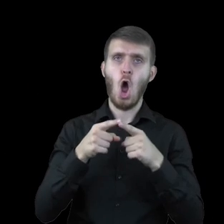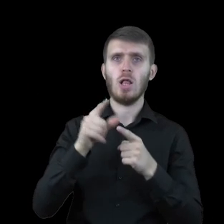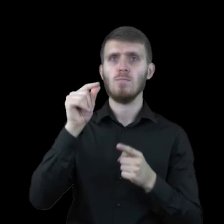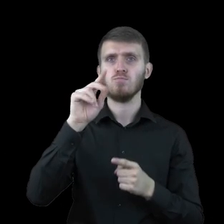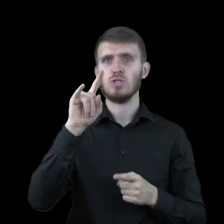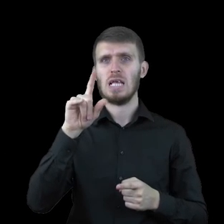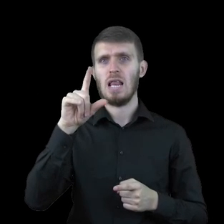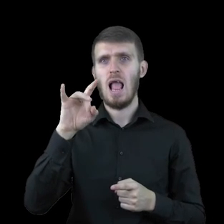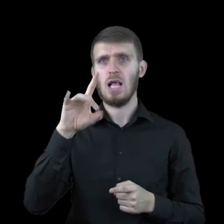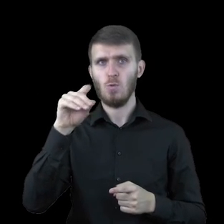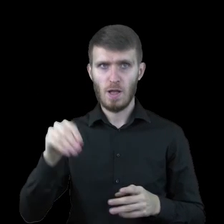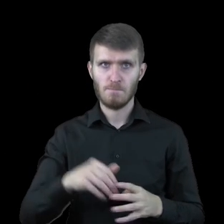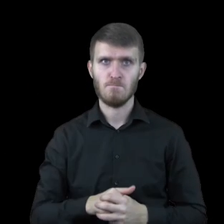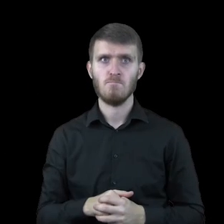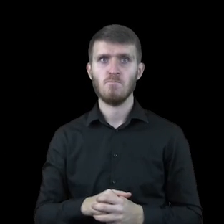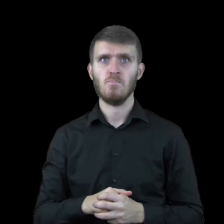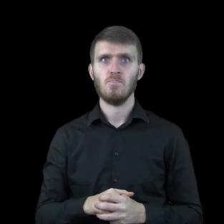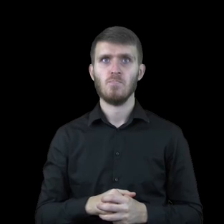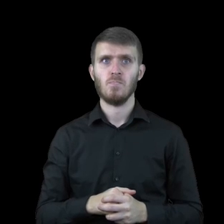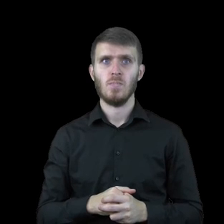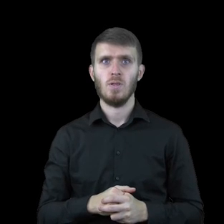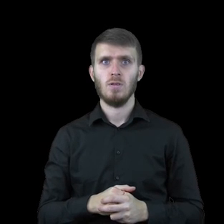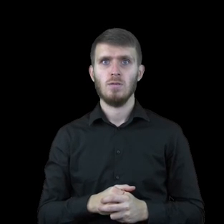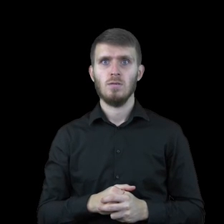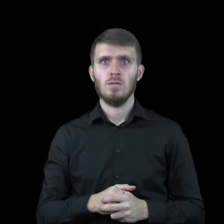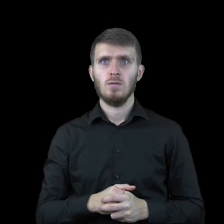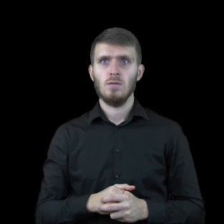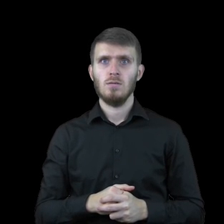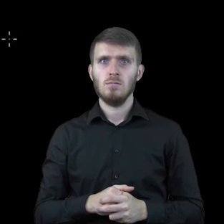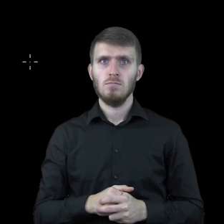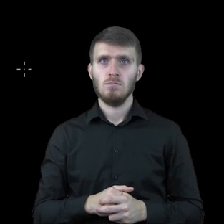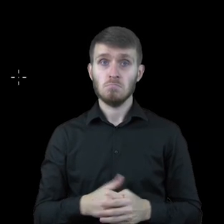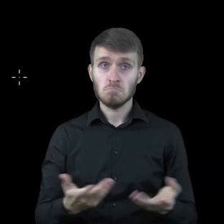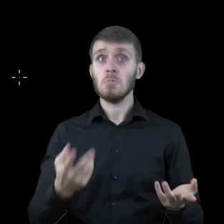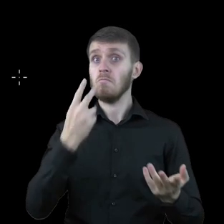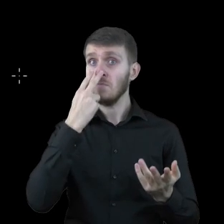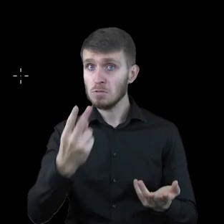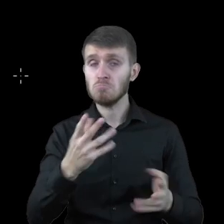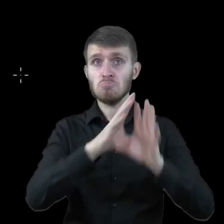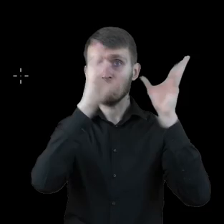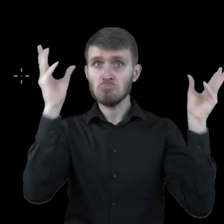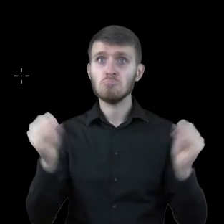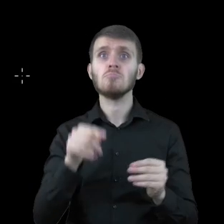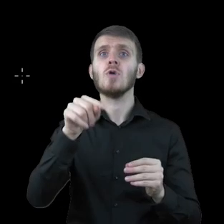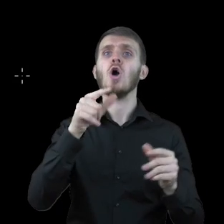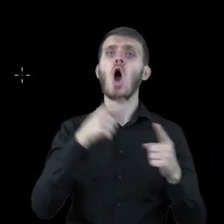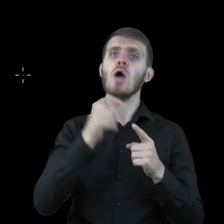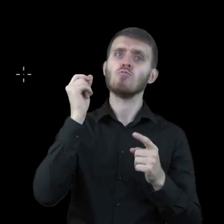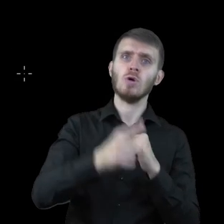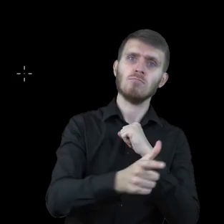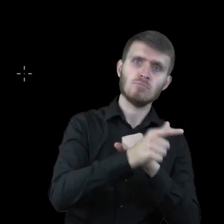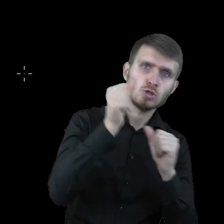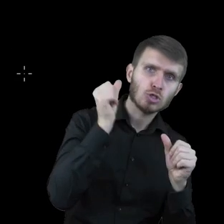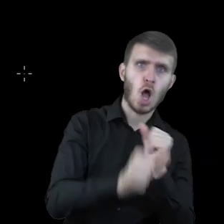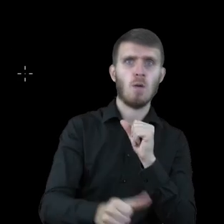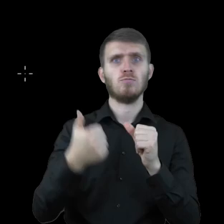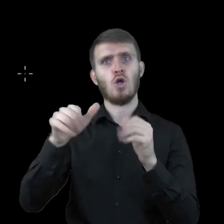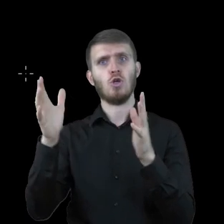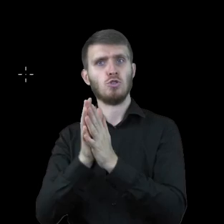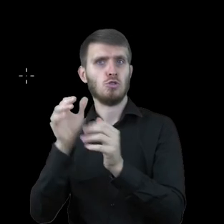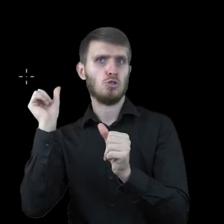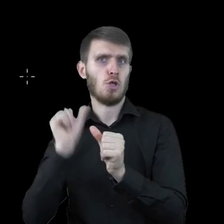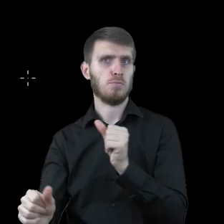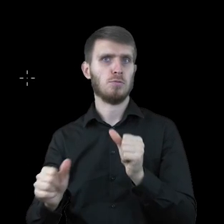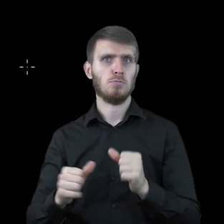No i wreszcie ten kąt to jest kąt odpowiadający temu kątowi. Czyli widzimy, że wszystkie kąty, jakie tutaj występują, to mają miarę